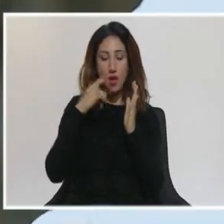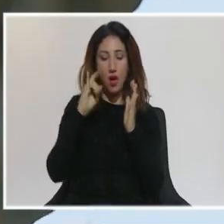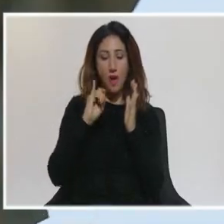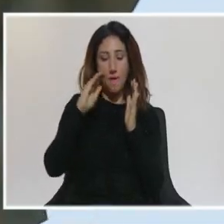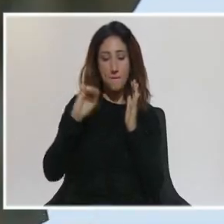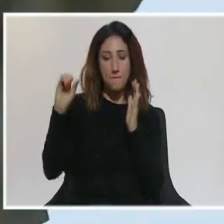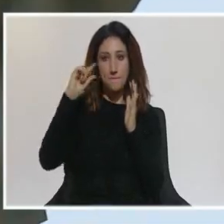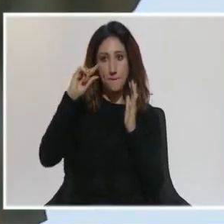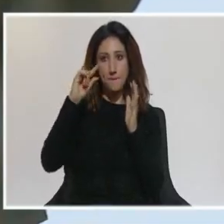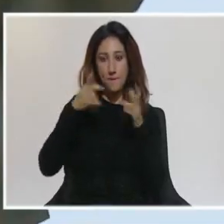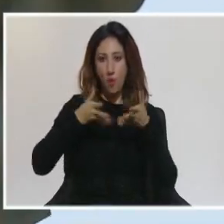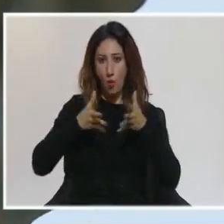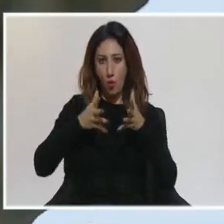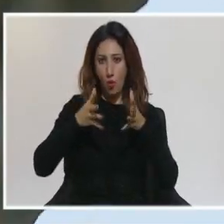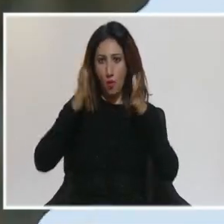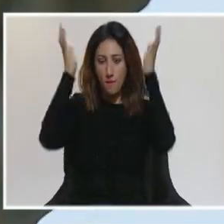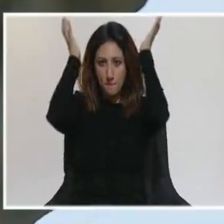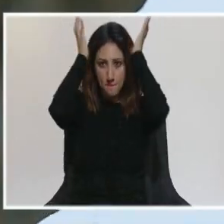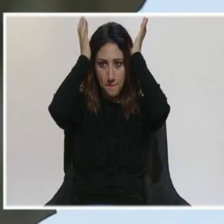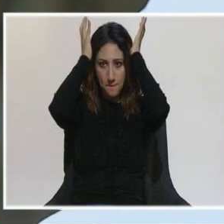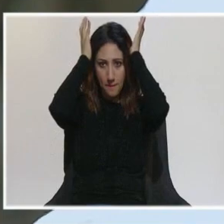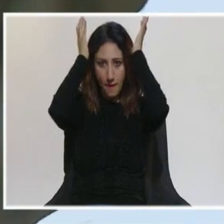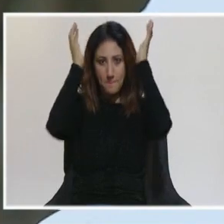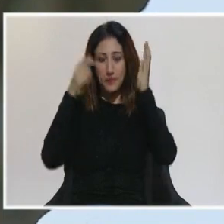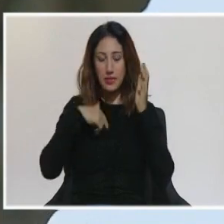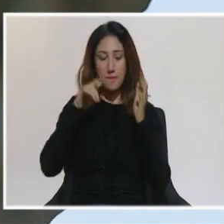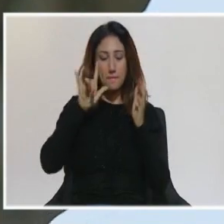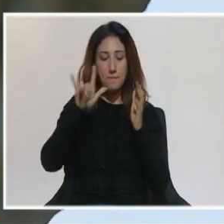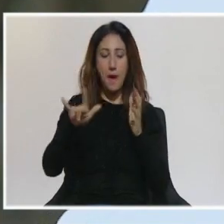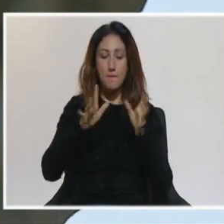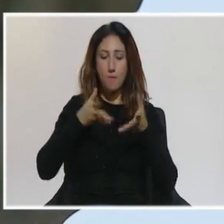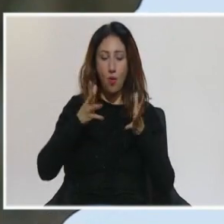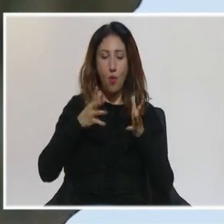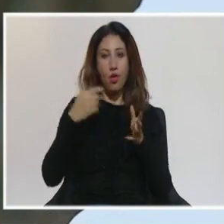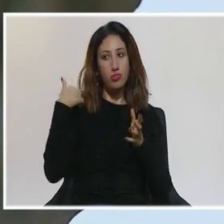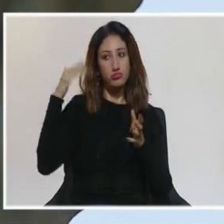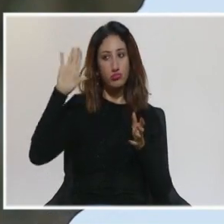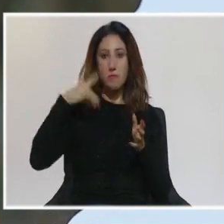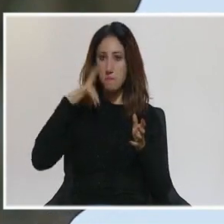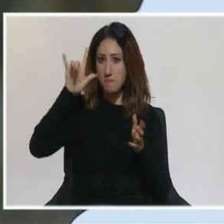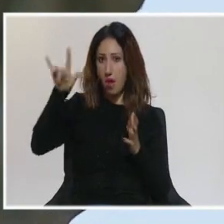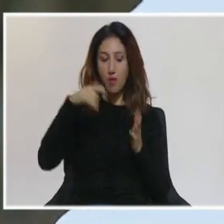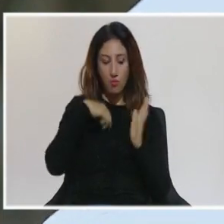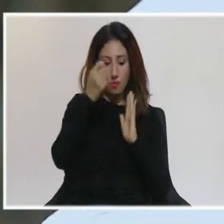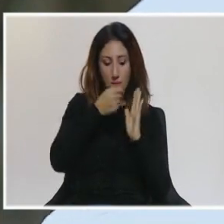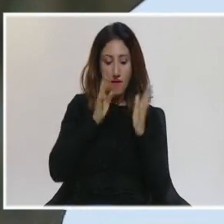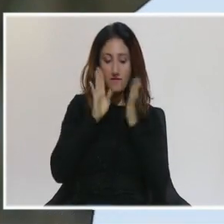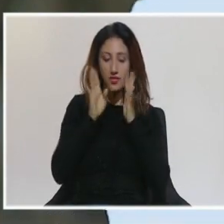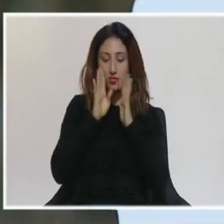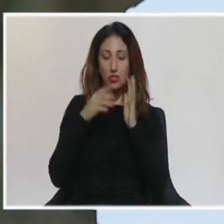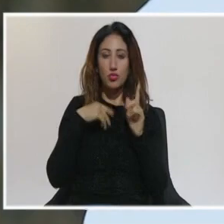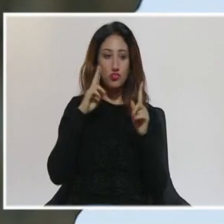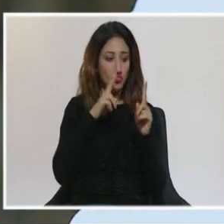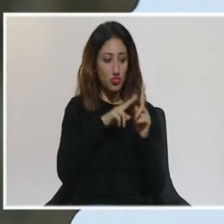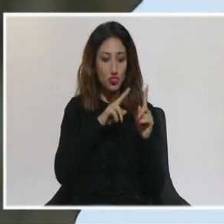لانه لا، هو محمد صلاح ده فخر فعلا، فخر لمصر وللعرب، ونموذج يقتضى به للشباب. انا احب